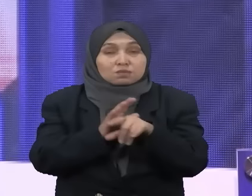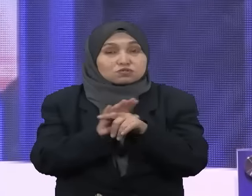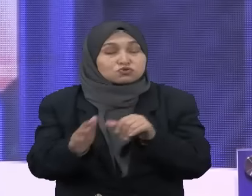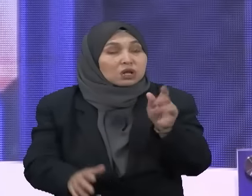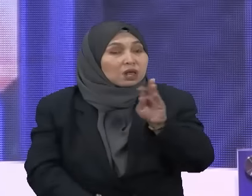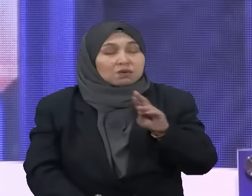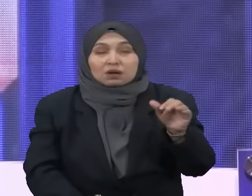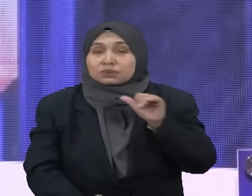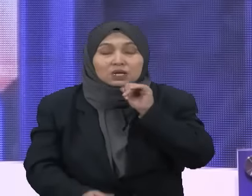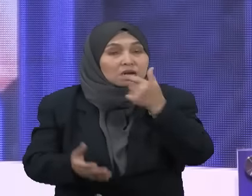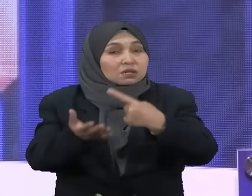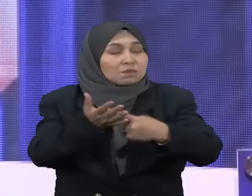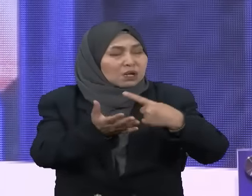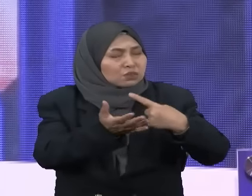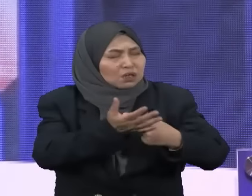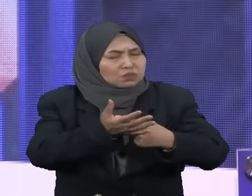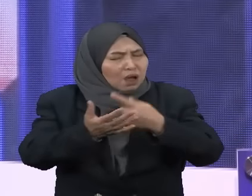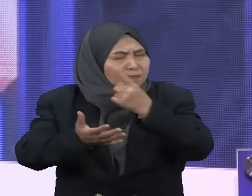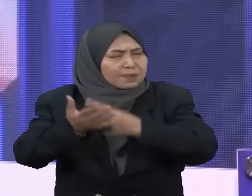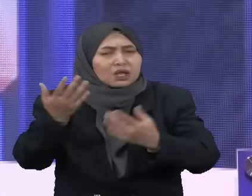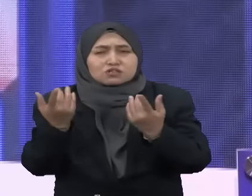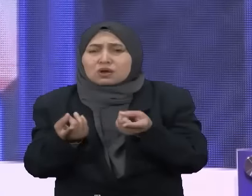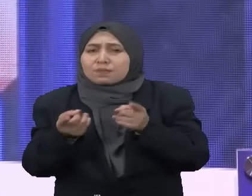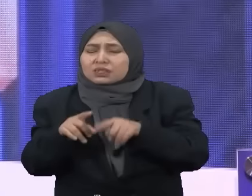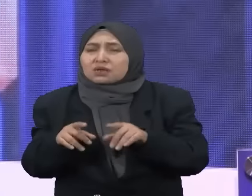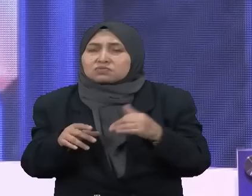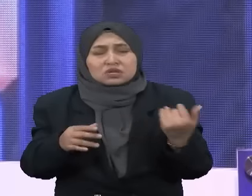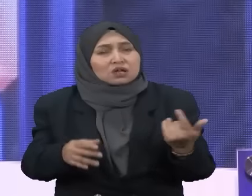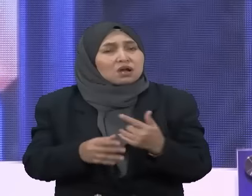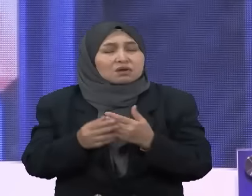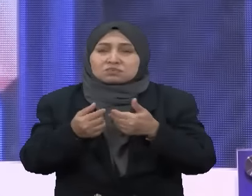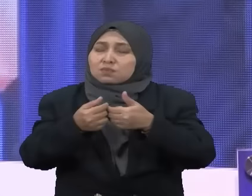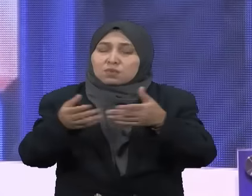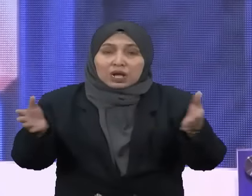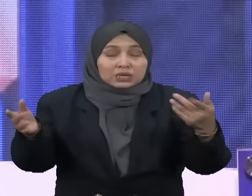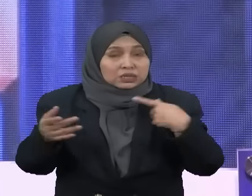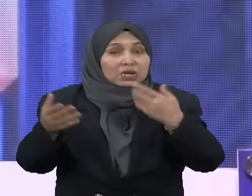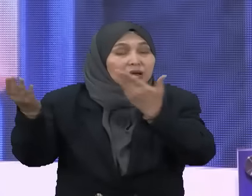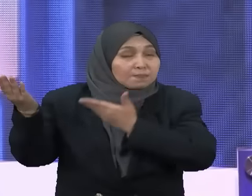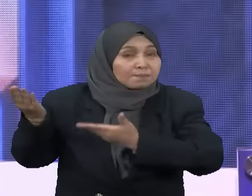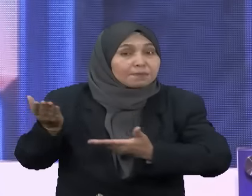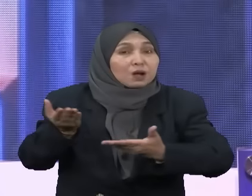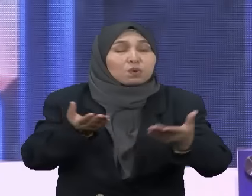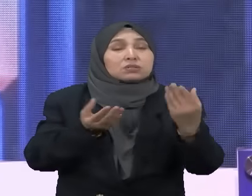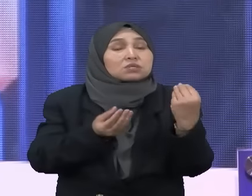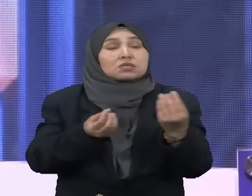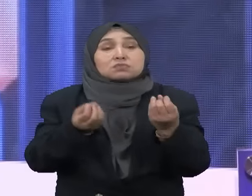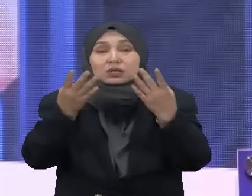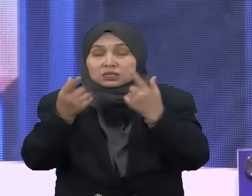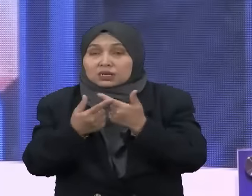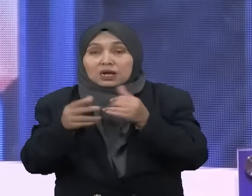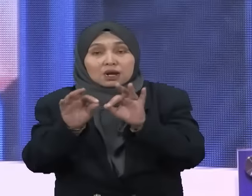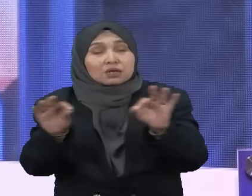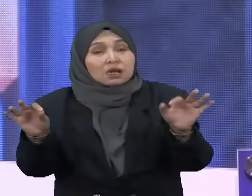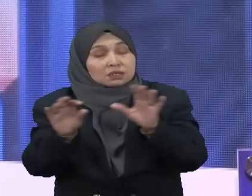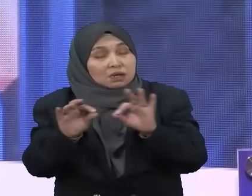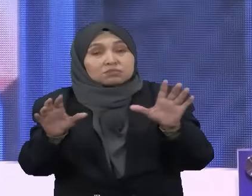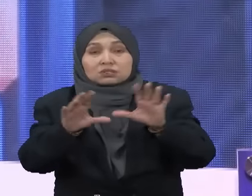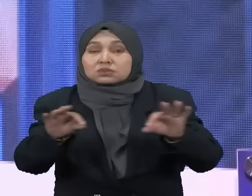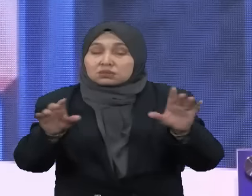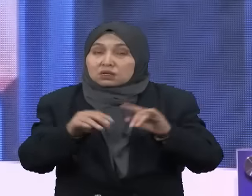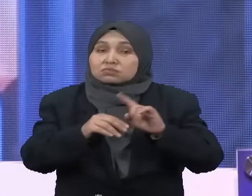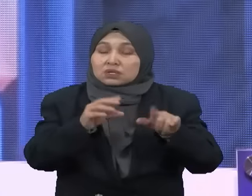tidaklah dibincangkan secara teliti apa yang telah berlaku, hanyalah secara umum saja, tetapi mungkin kita akan bawakan sedikit sebanyak daripada ayat-ayat yang diceritakan